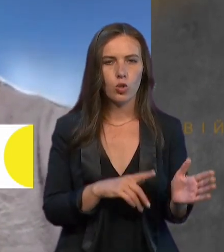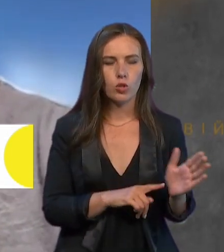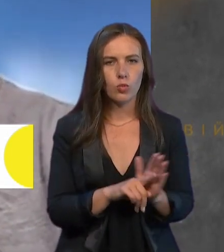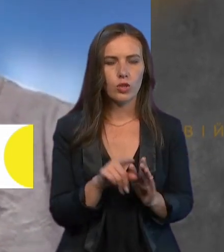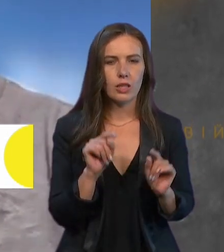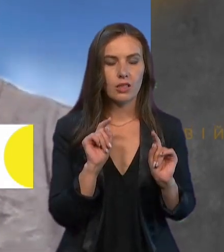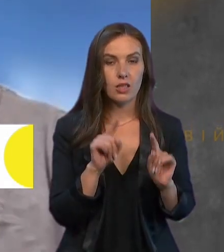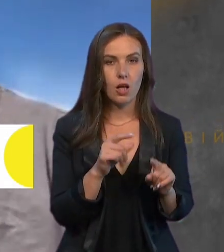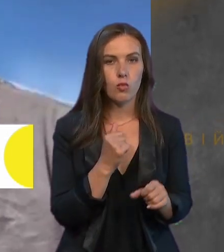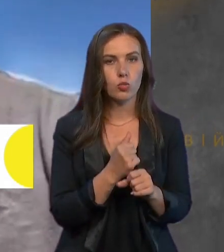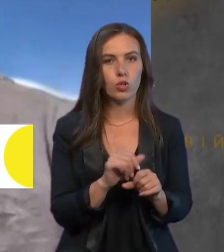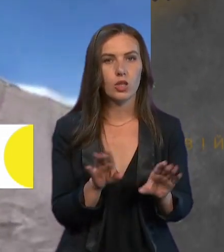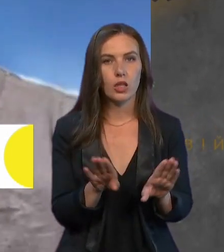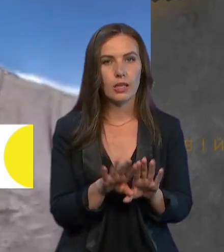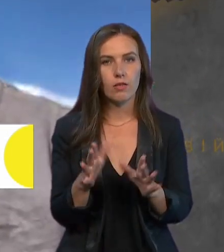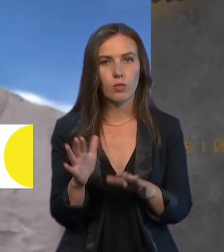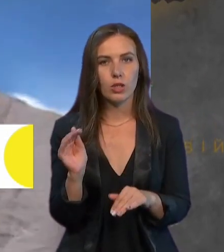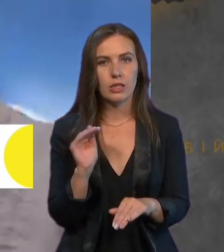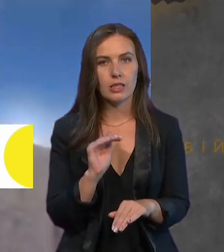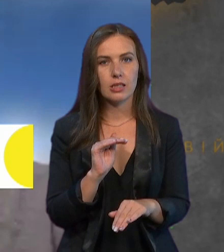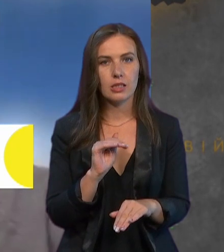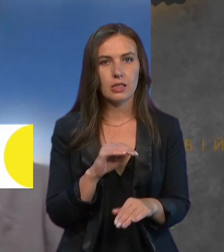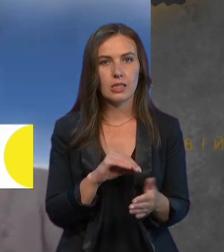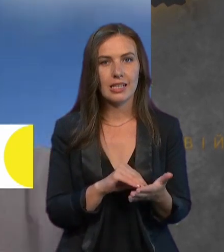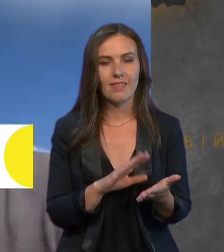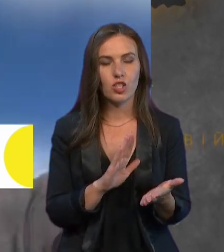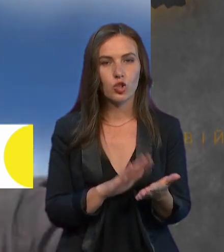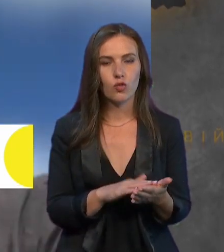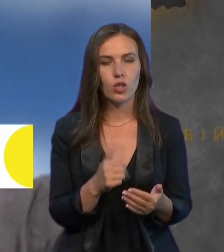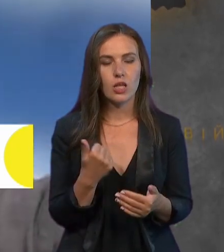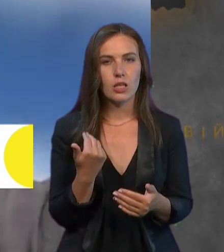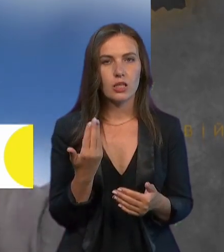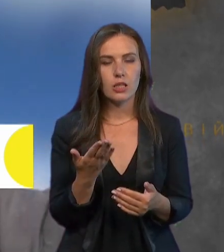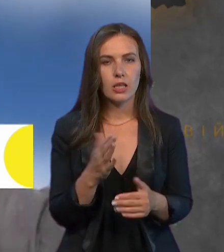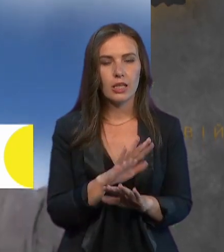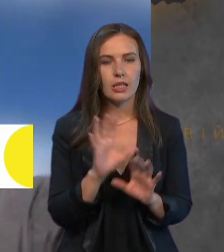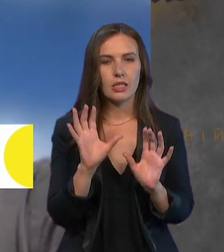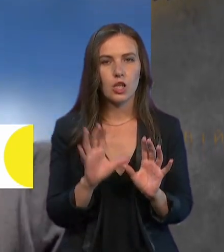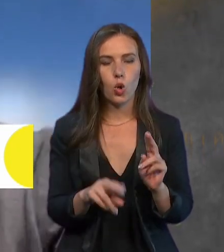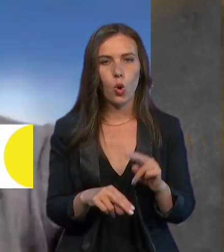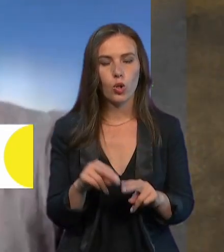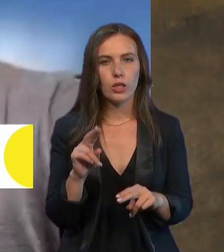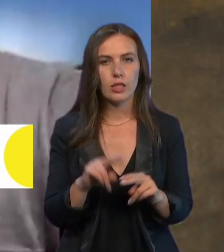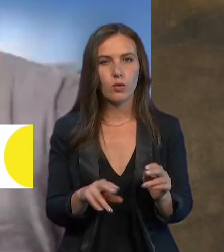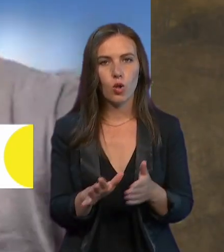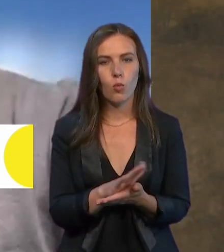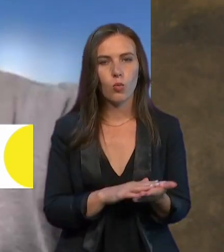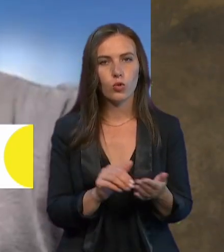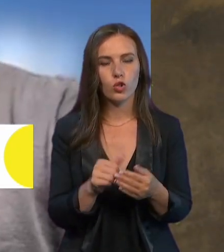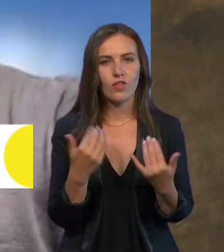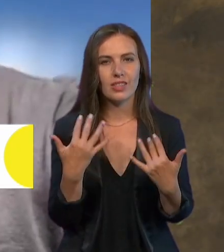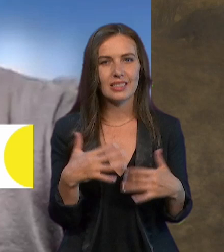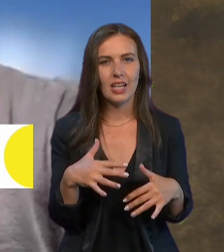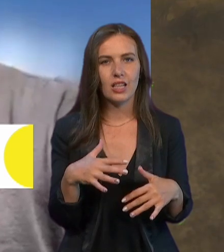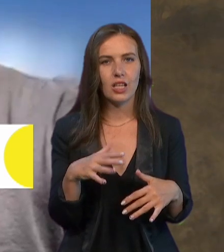і ось такі випадки зафіксовані. Тому скільки під час, наприклад, незаконної забудови було пошкоджено або втрачено